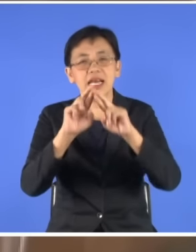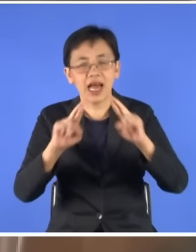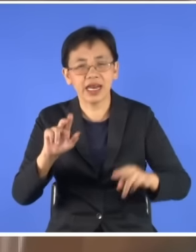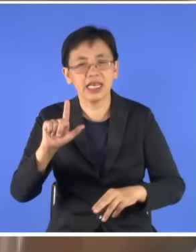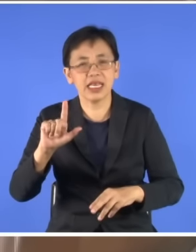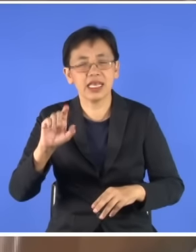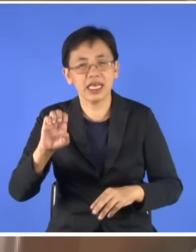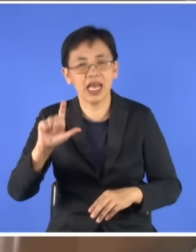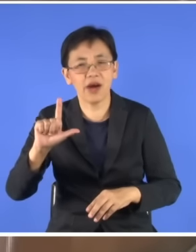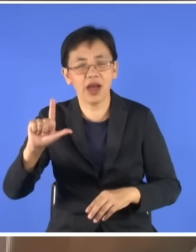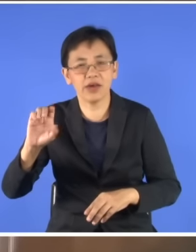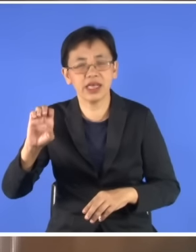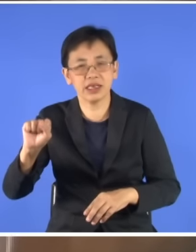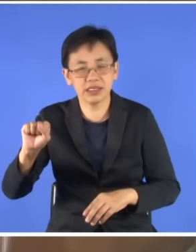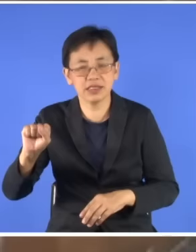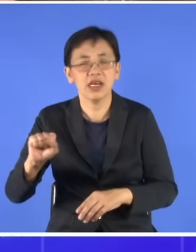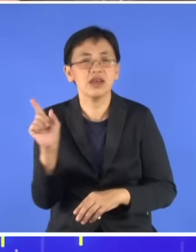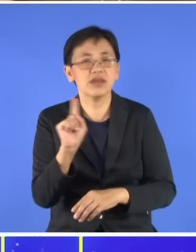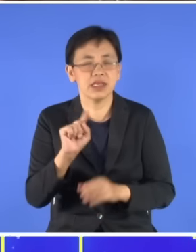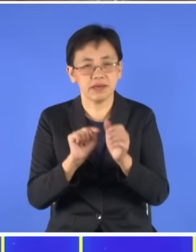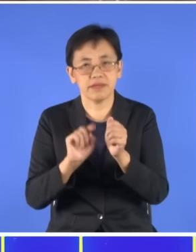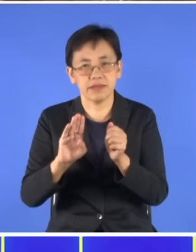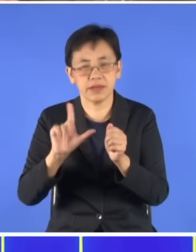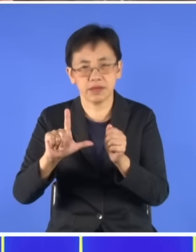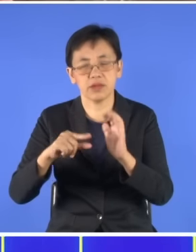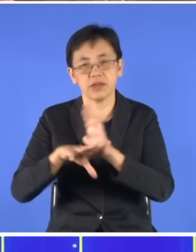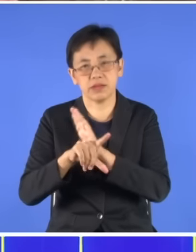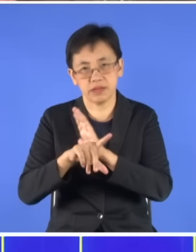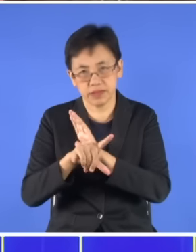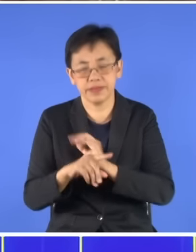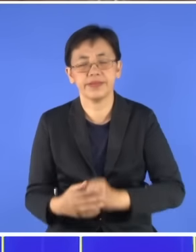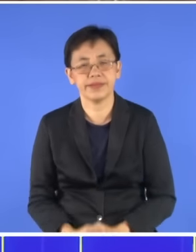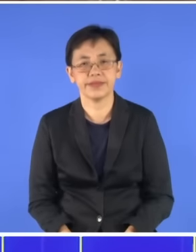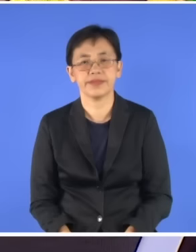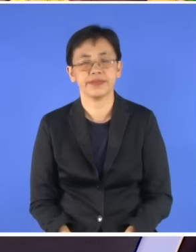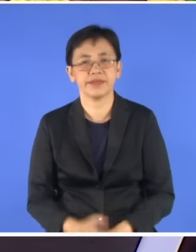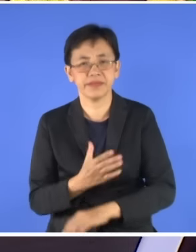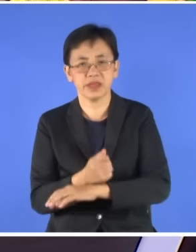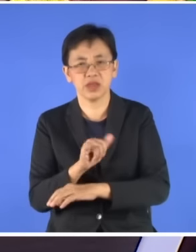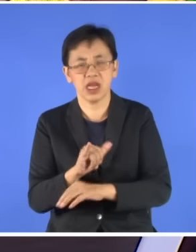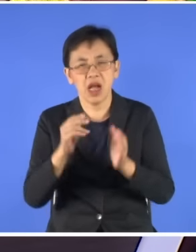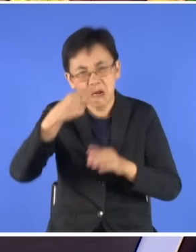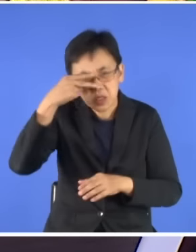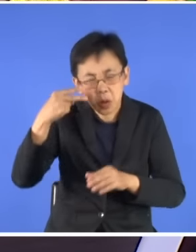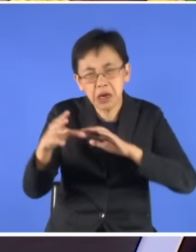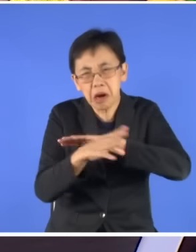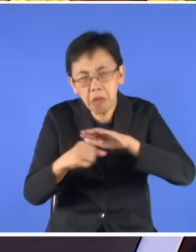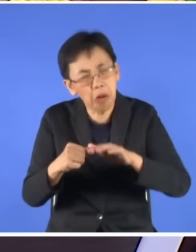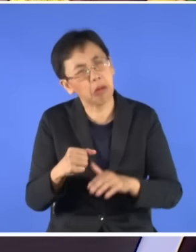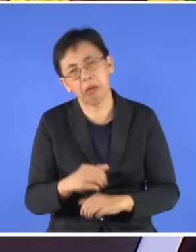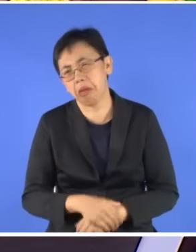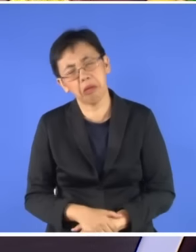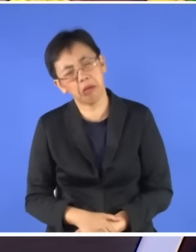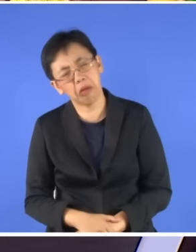อยู่ที่บางละมุงชลบุรีนะคะ ที่อยุธยาขโมยเนี่ยนะฮะมันขโมยกันเห็นเลยนะ